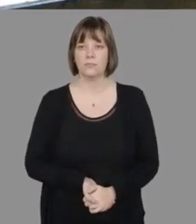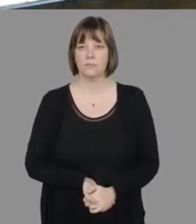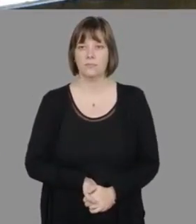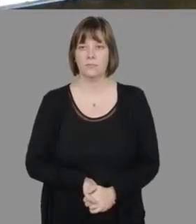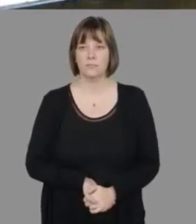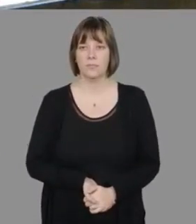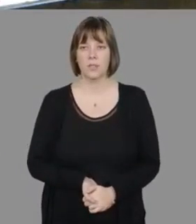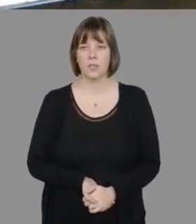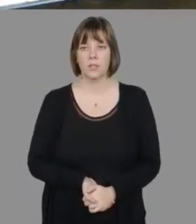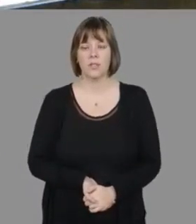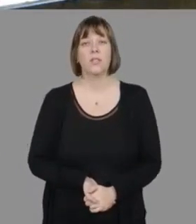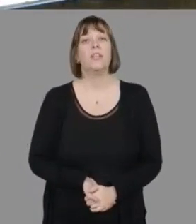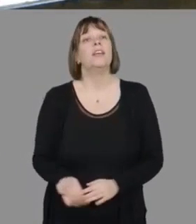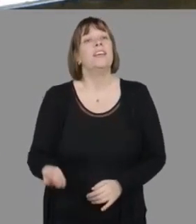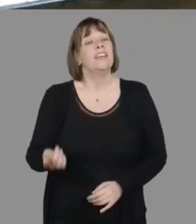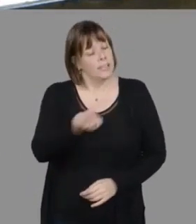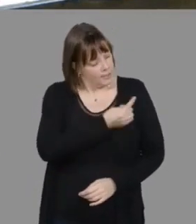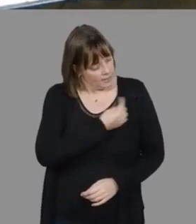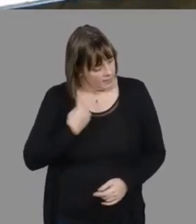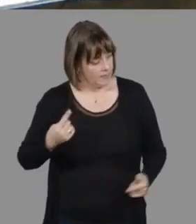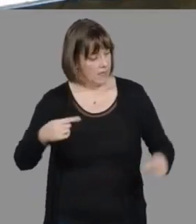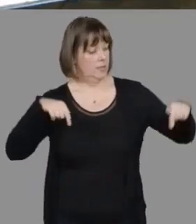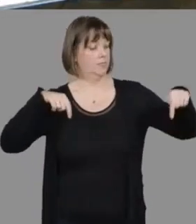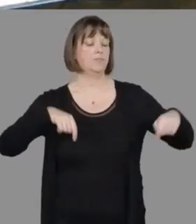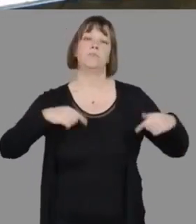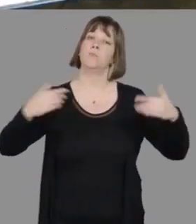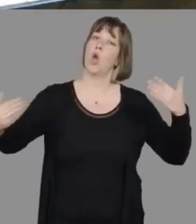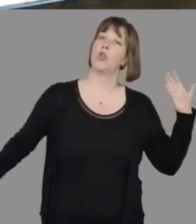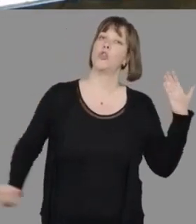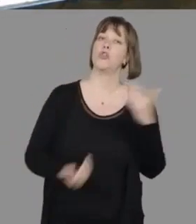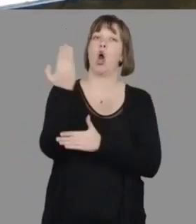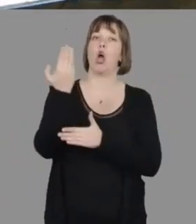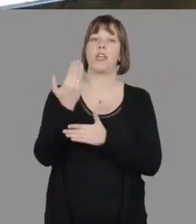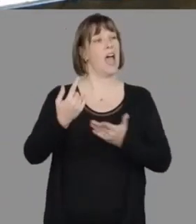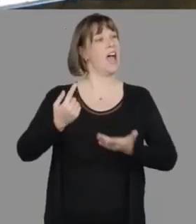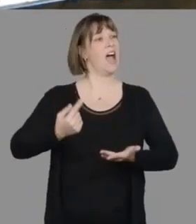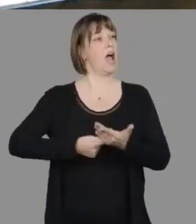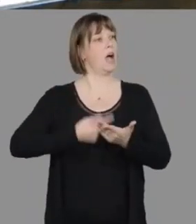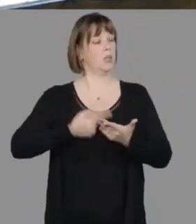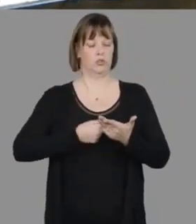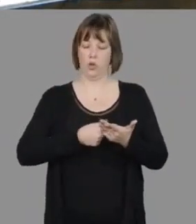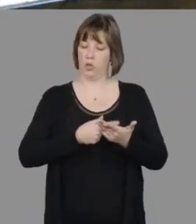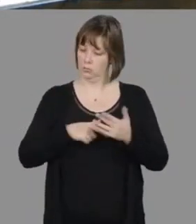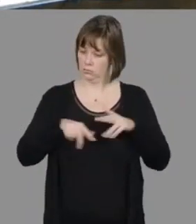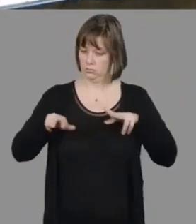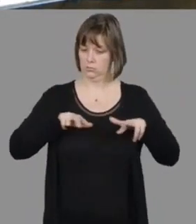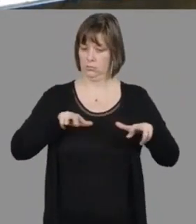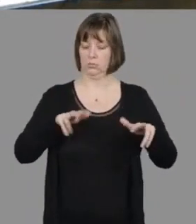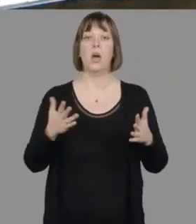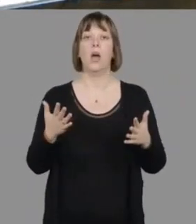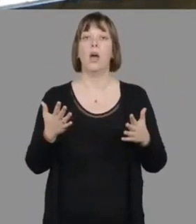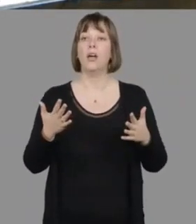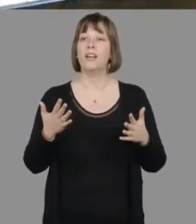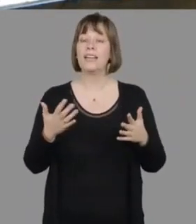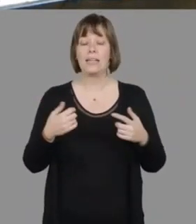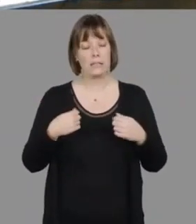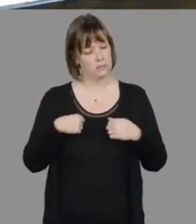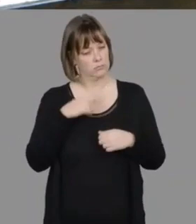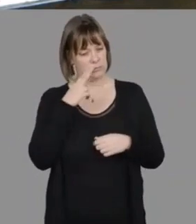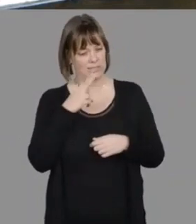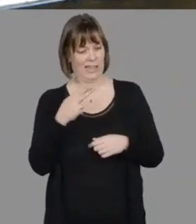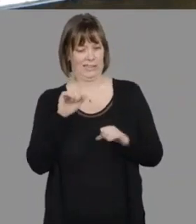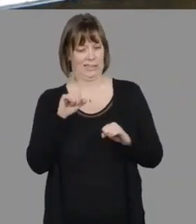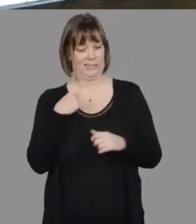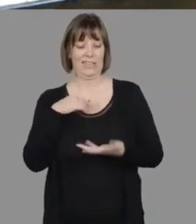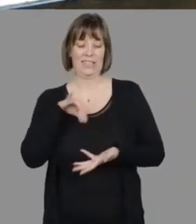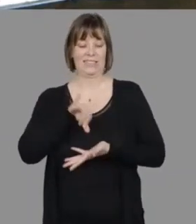Wir stehen, liebe Kolleginnen und Kollegen, auf einer ganz neuen und herausfordernden Art und Weise vor einer, finde ich, sehr